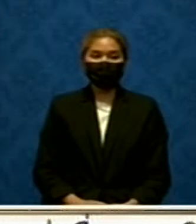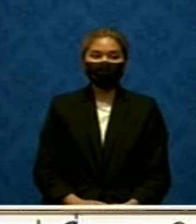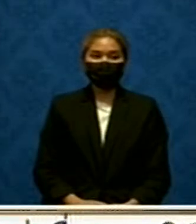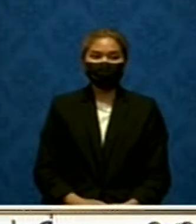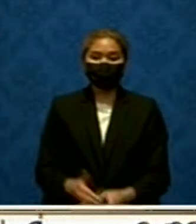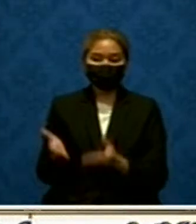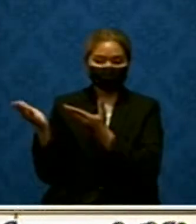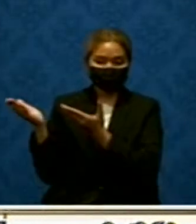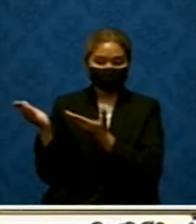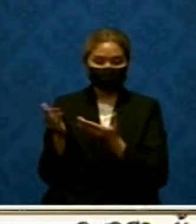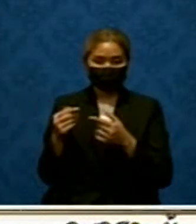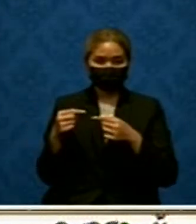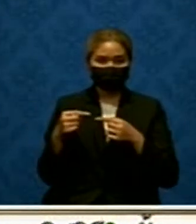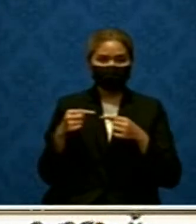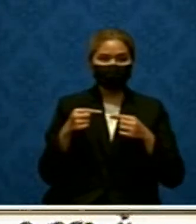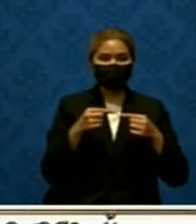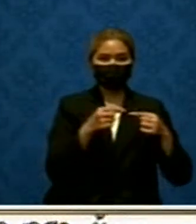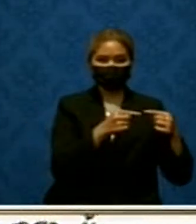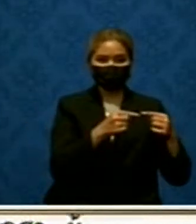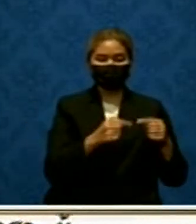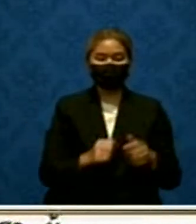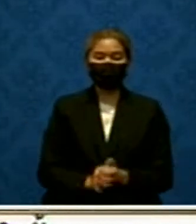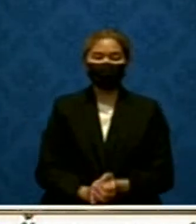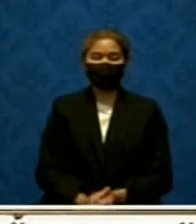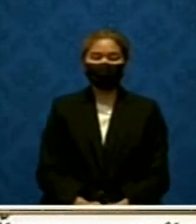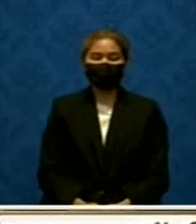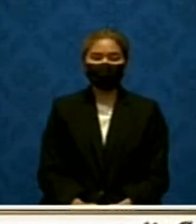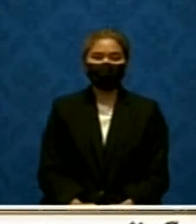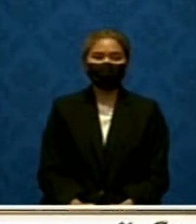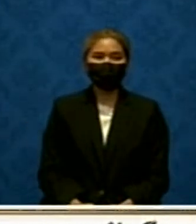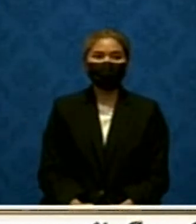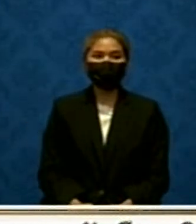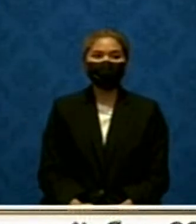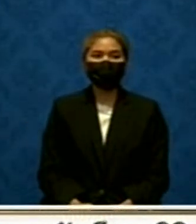ท่านปSeeidirตามดท่เลิดสักรษณะชัยกูรเชิญครับ